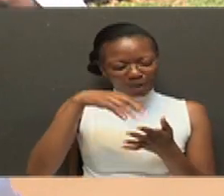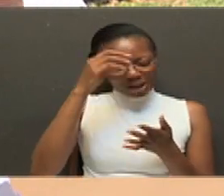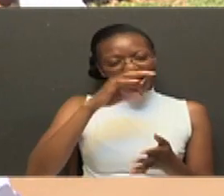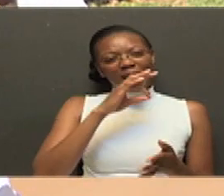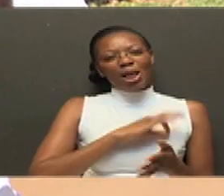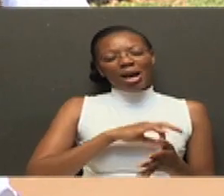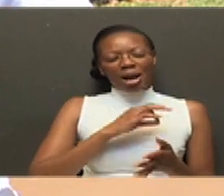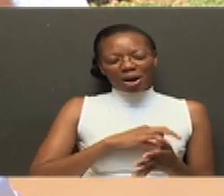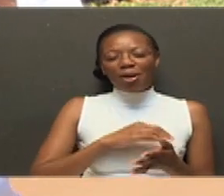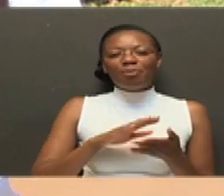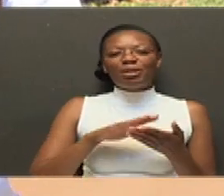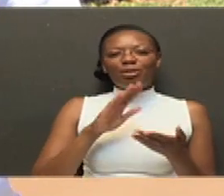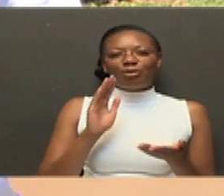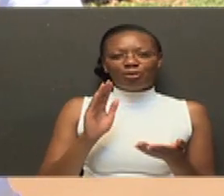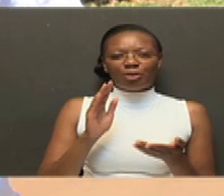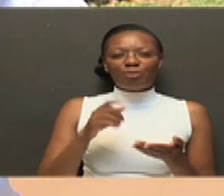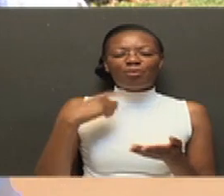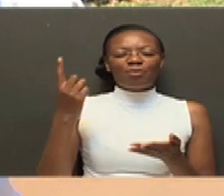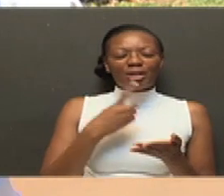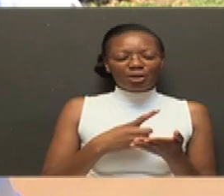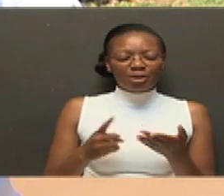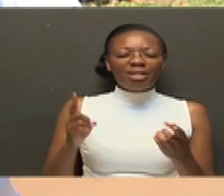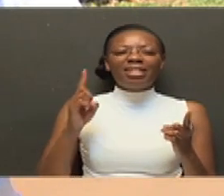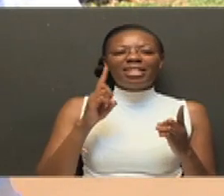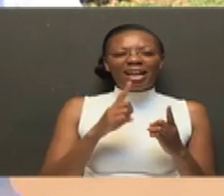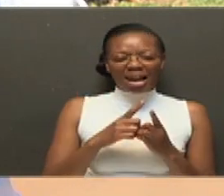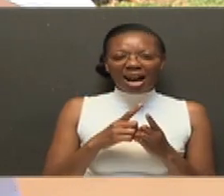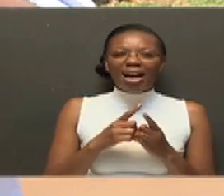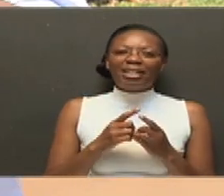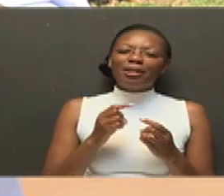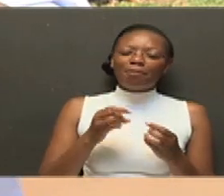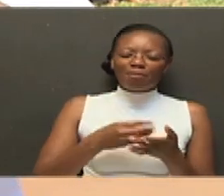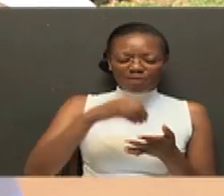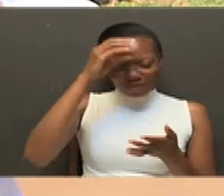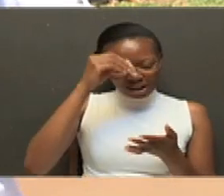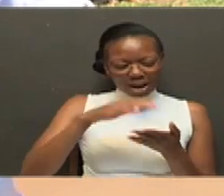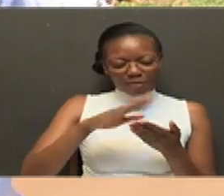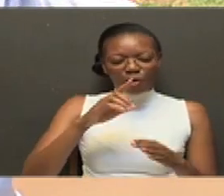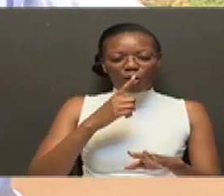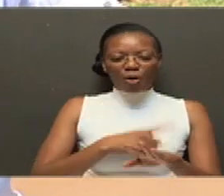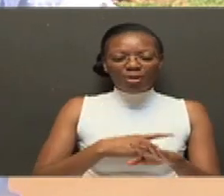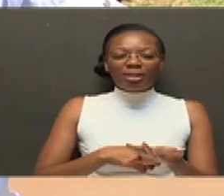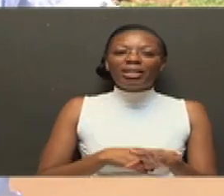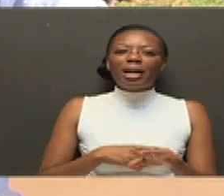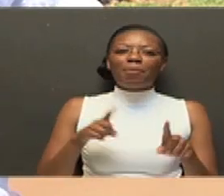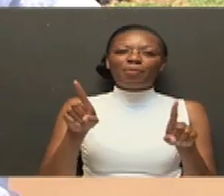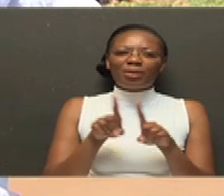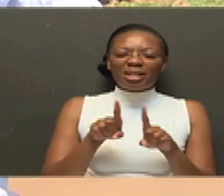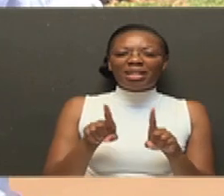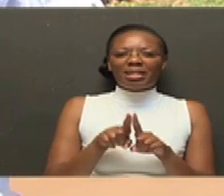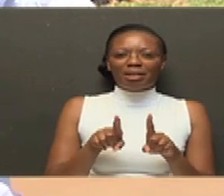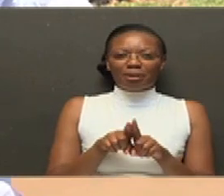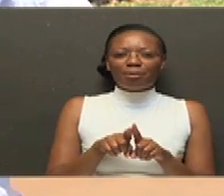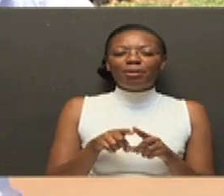kimekuwa cha manufaa kwako na umefurahia kipindi chetu. Basi usikose kujiunga nami tena wiki ijayo sana siku kama ya leo, niendelee